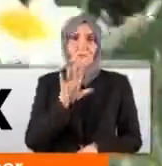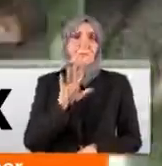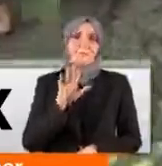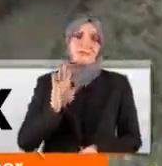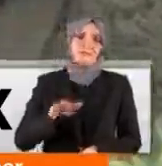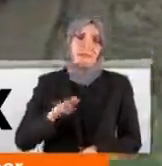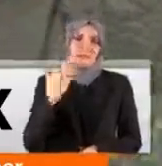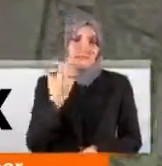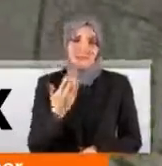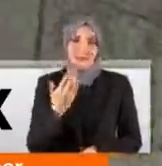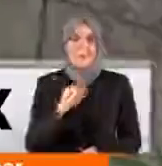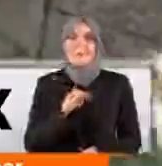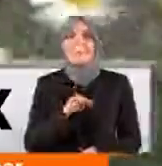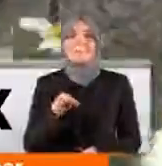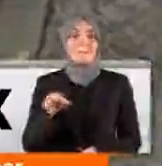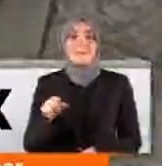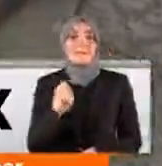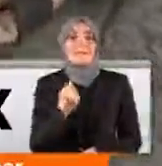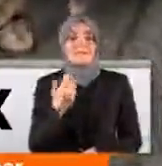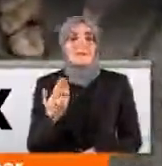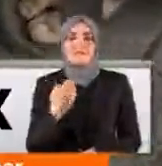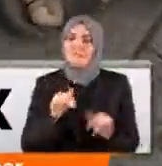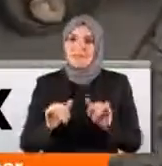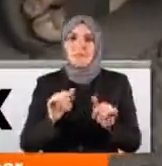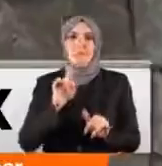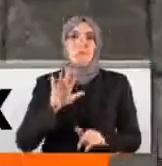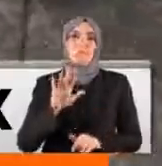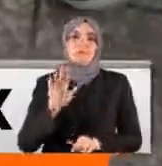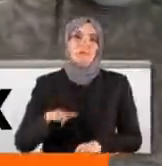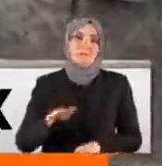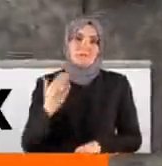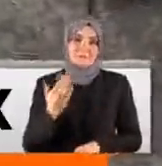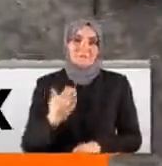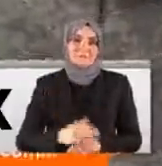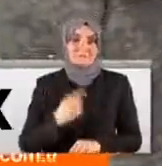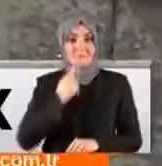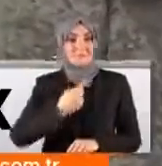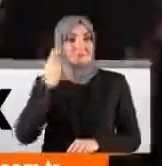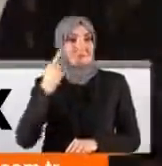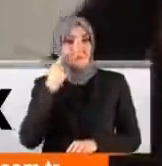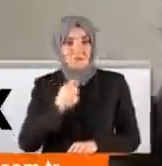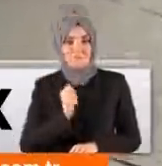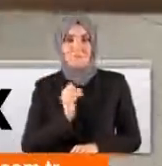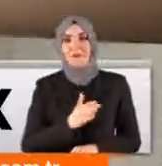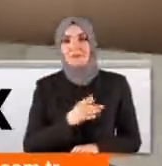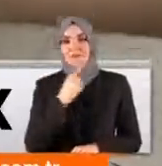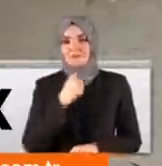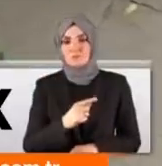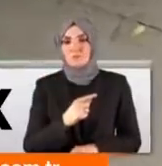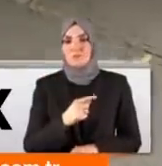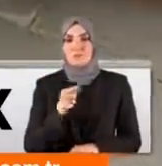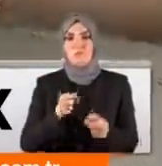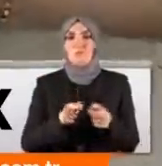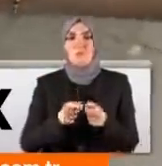larımız var şöyle bahçe için aynı 15 lira onlar da Geçen seneye nazaran çok daha pahalı budur Gül